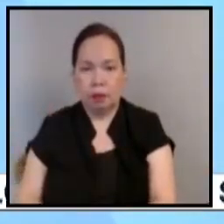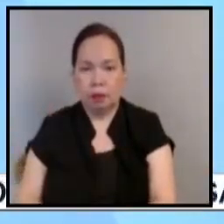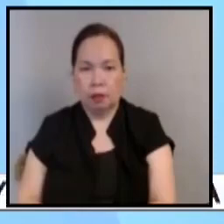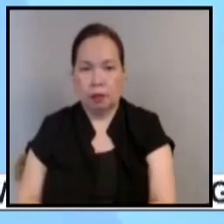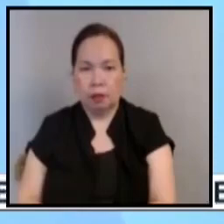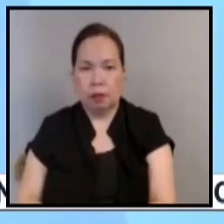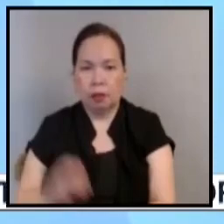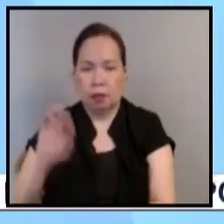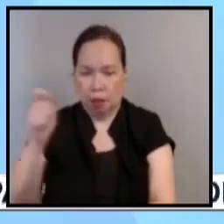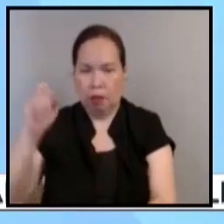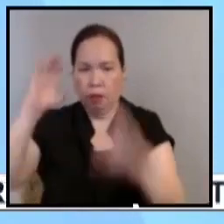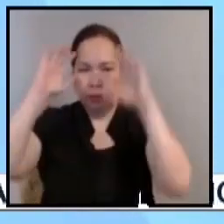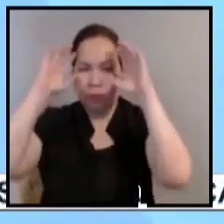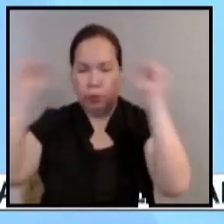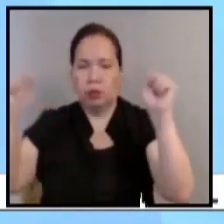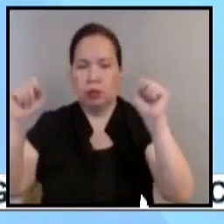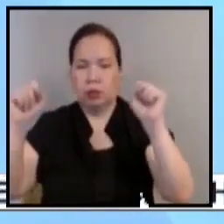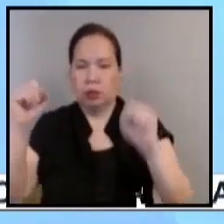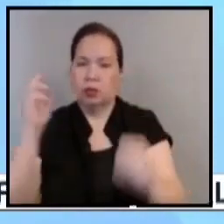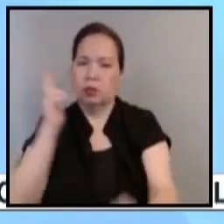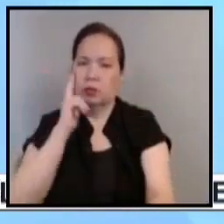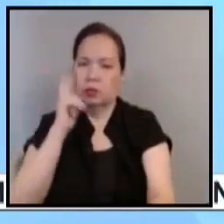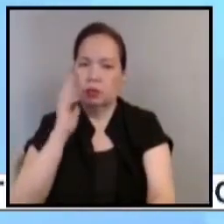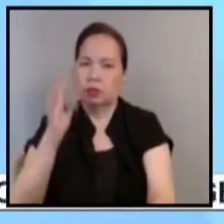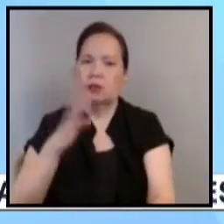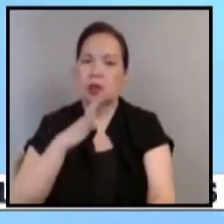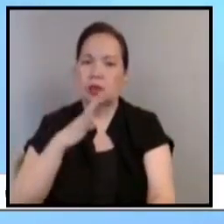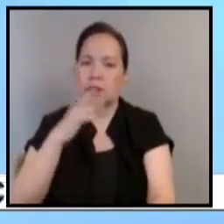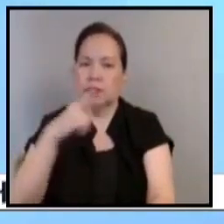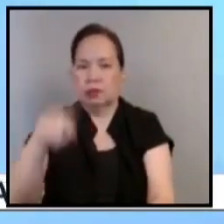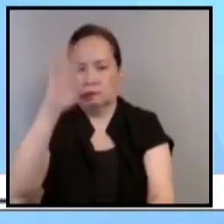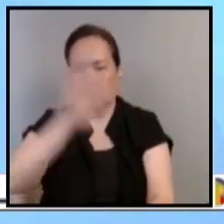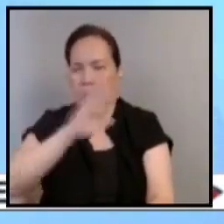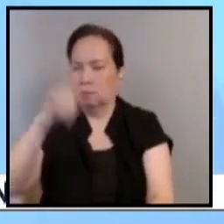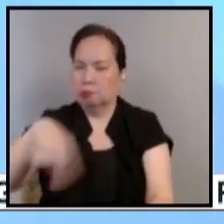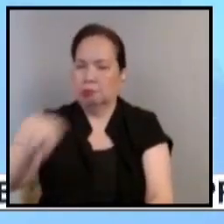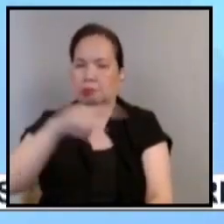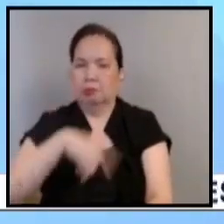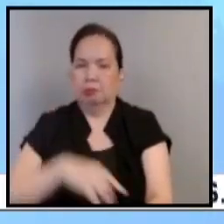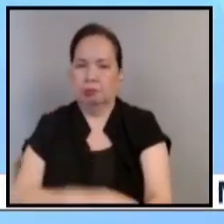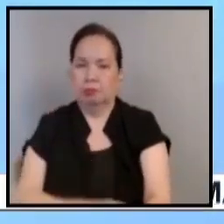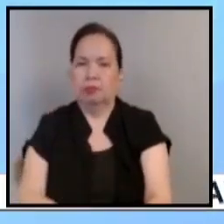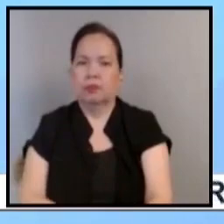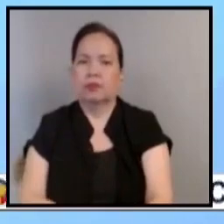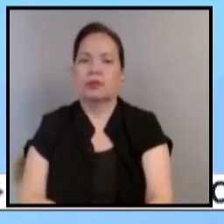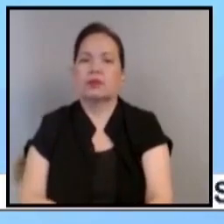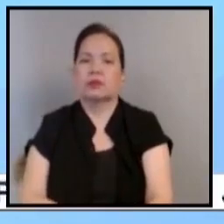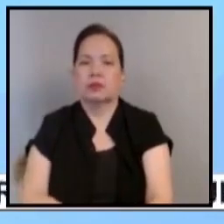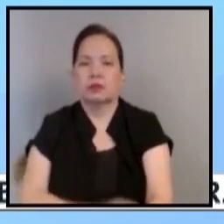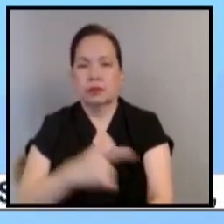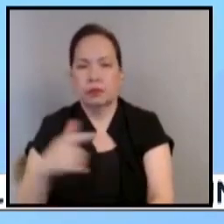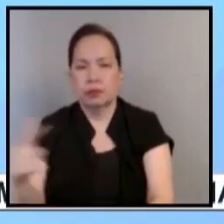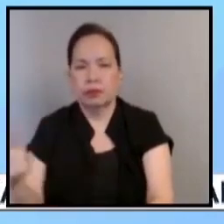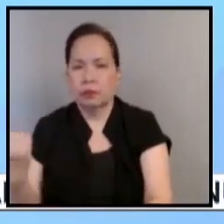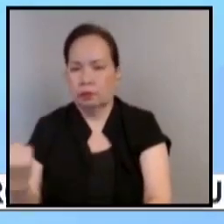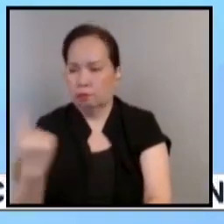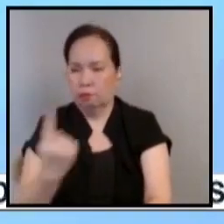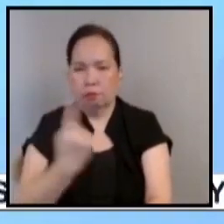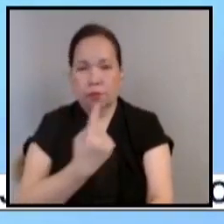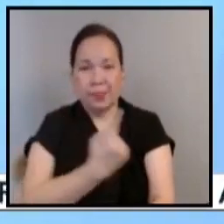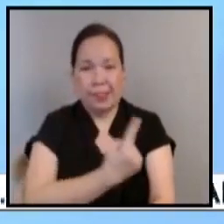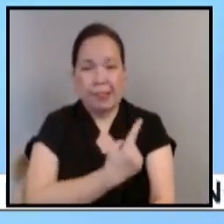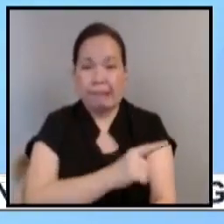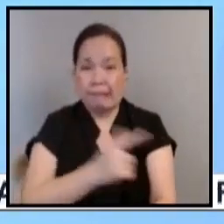Rodrigo Roa Duterte, the one who said that, Mr. Chairman. Kasunod niyan, isa-isa ring nagtalumpati ang ilang House